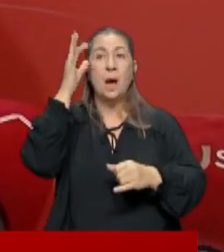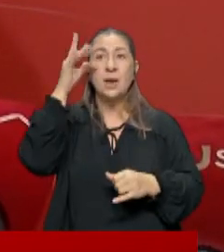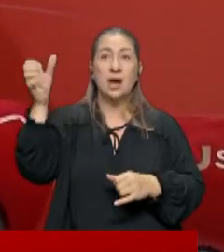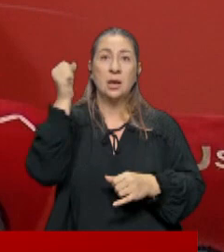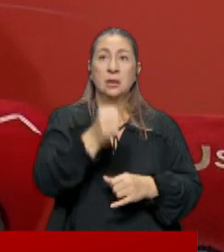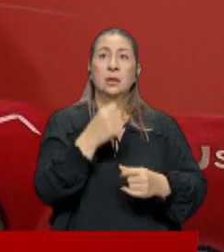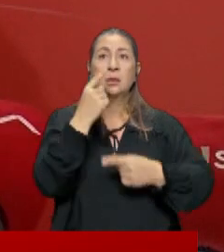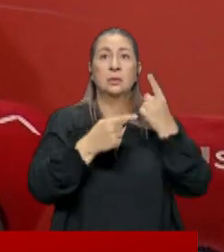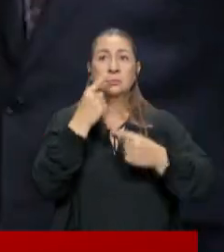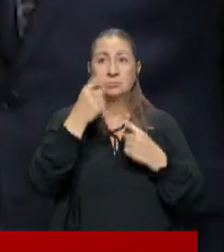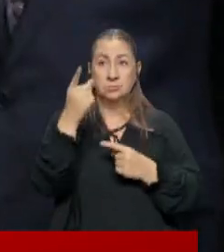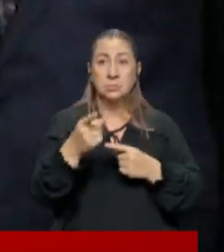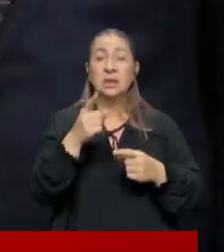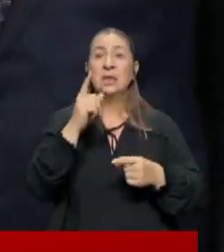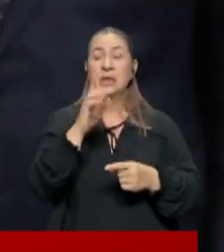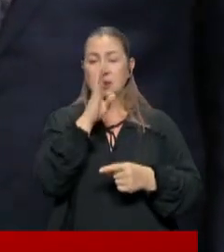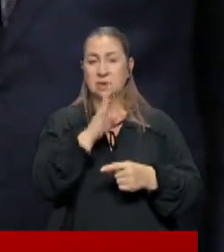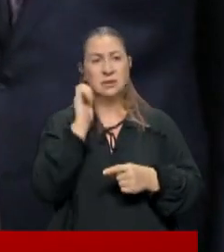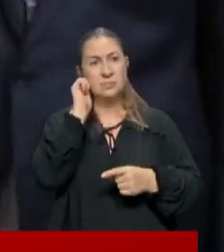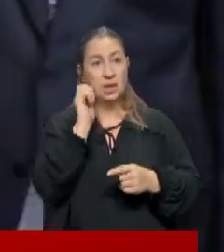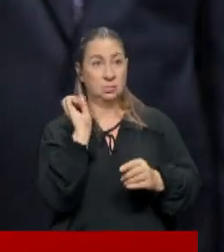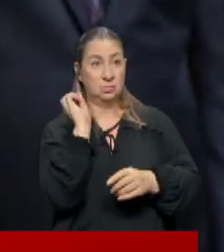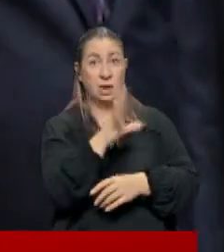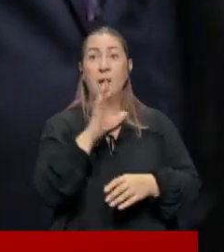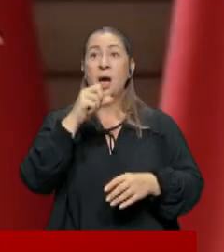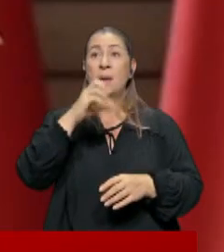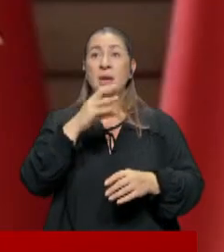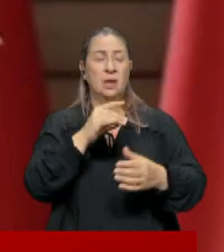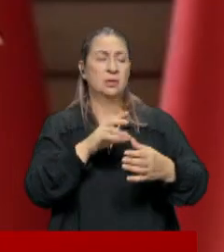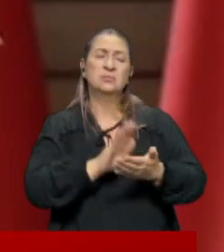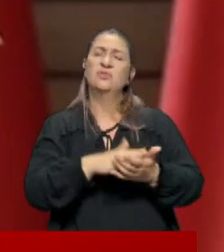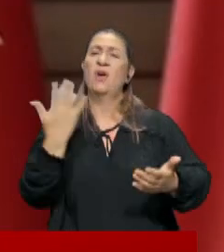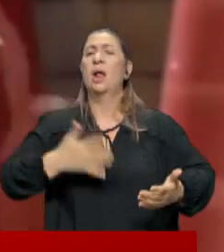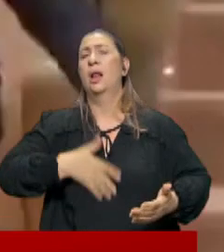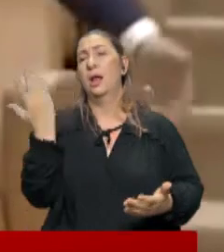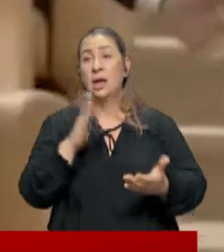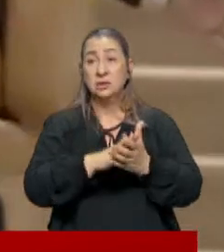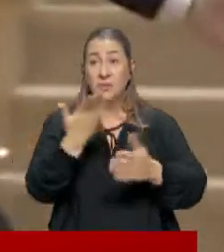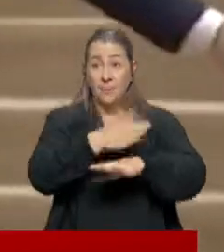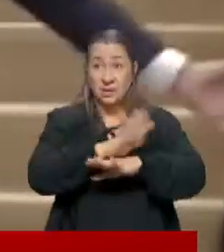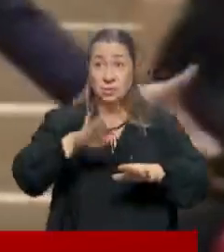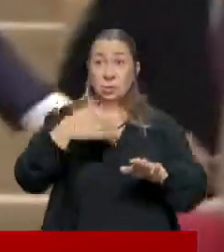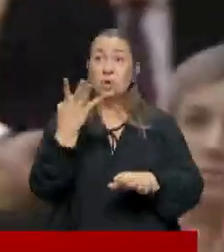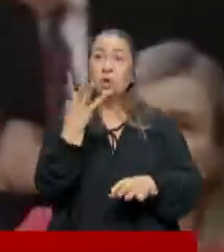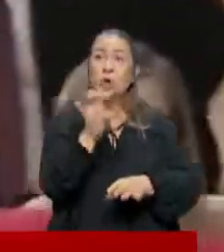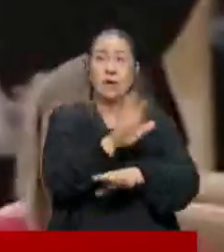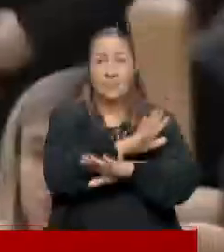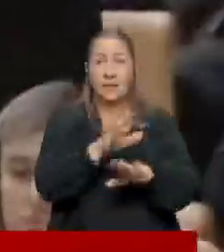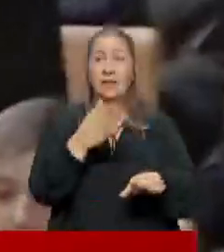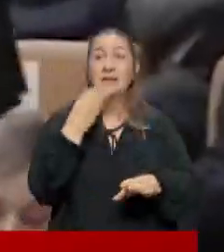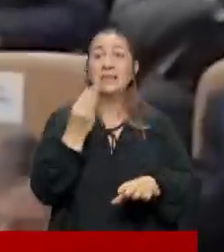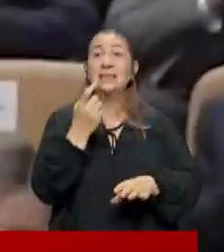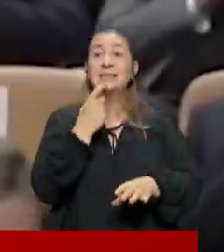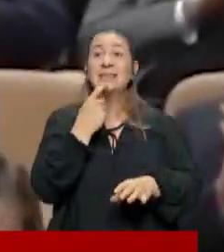getirdi dediği iddia edilmişti. Disipline sevk edildikten sonra AK Parti ile yollarını ayırdı. İstifasının üzerinden 4 ay geçti.